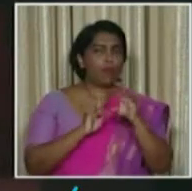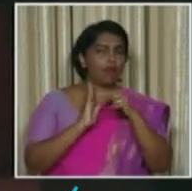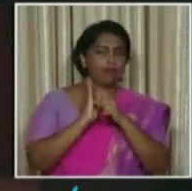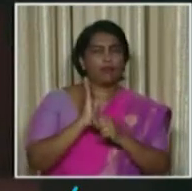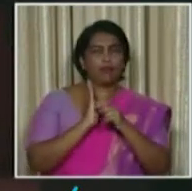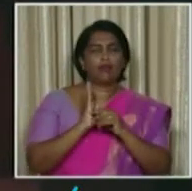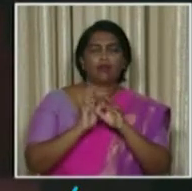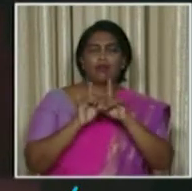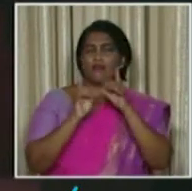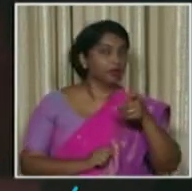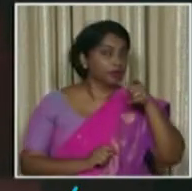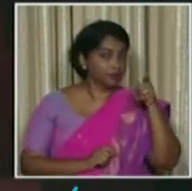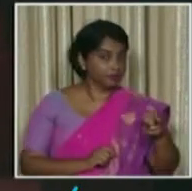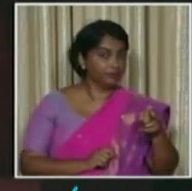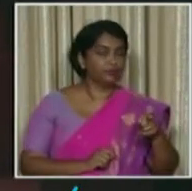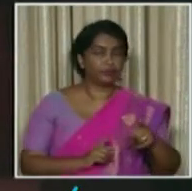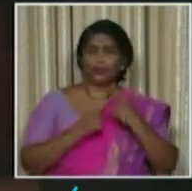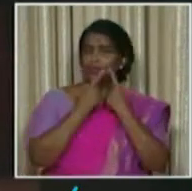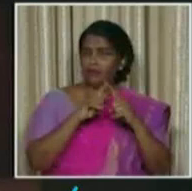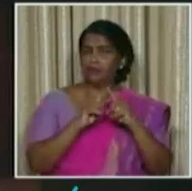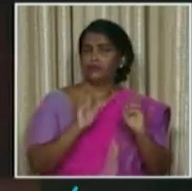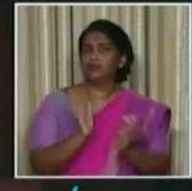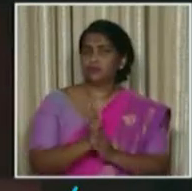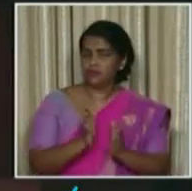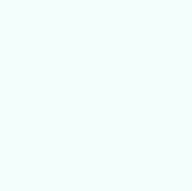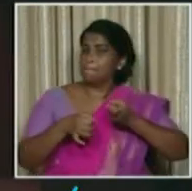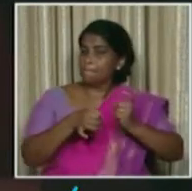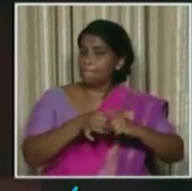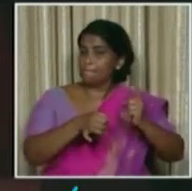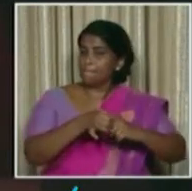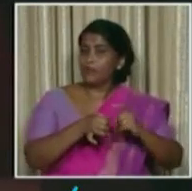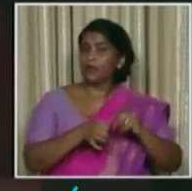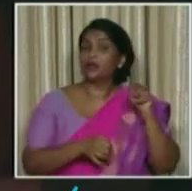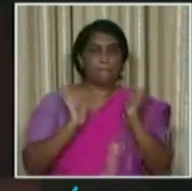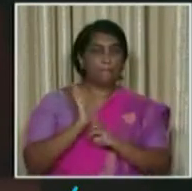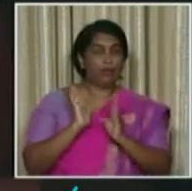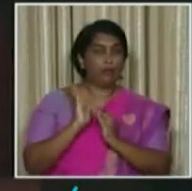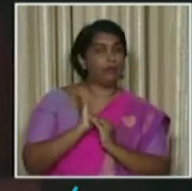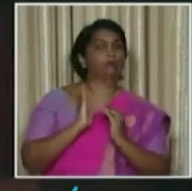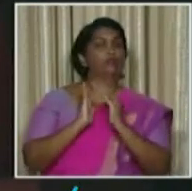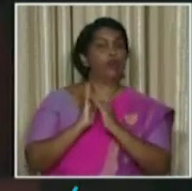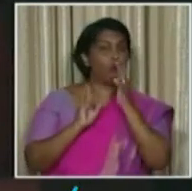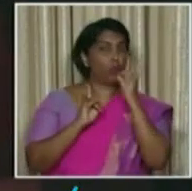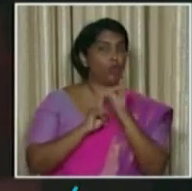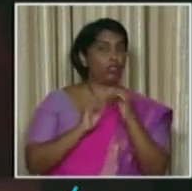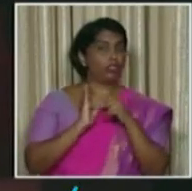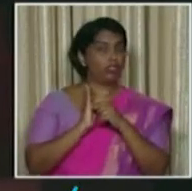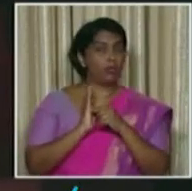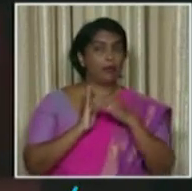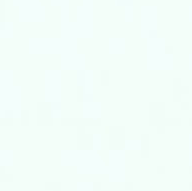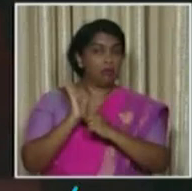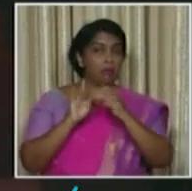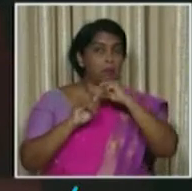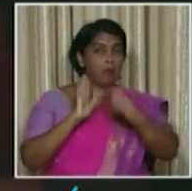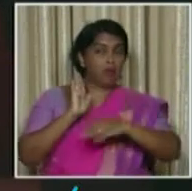ඒ නිගමනවලට ප්‍රවේශලා තිබුණා. විවිධ කාරක සභාවලින් ප්‍රශ්න කරනකොට ඒ අය පිළිගත්තා පුත්තලන් දිස්ත්‍රික්කයටත් මන්නාරම